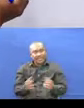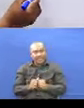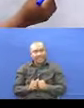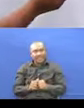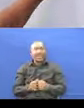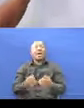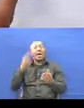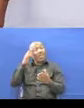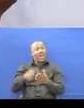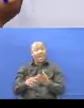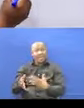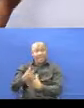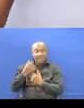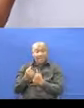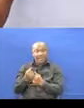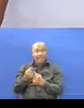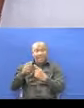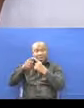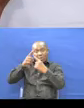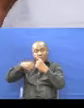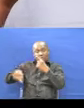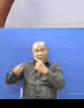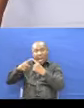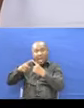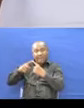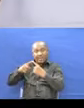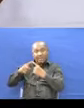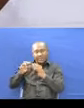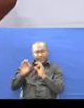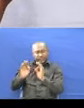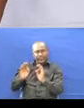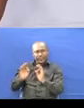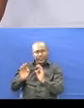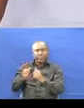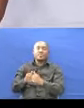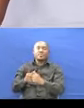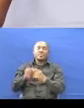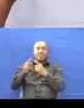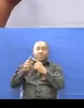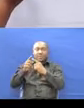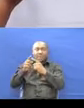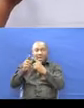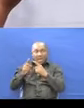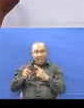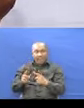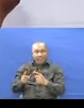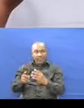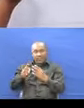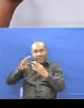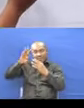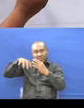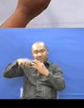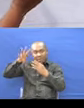hivi. Tutapata namna kama hili hapo, duara imekaa vizuri kabisa. Alafu tunakwenda hapa, tunarudi